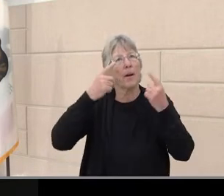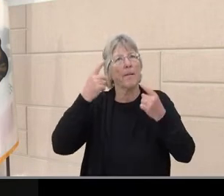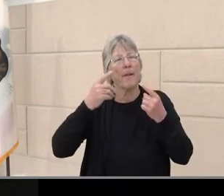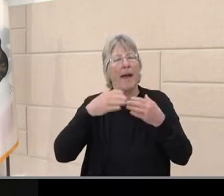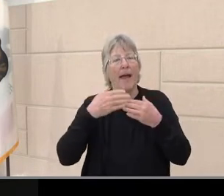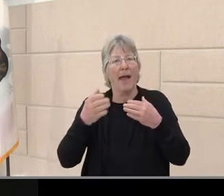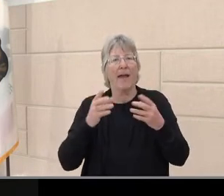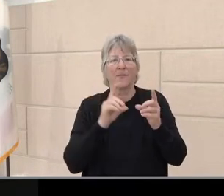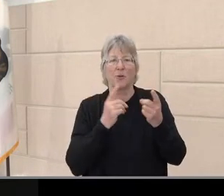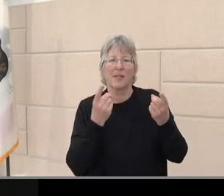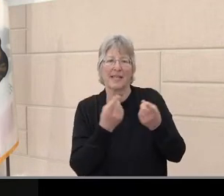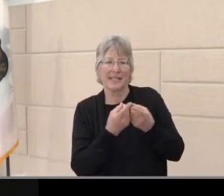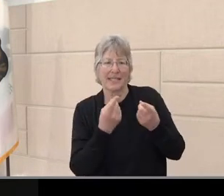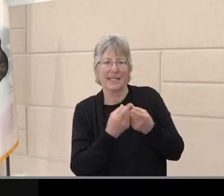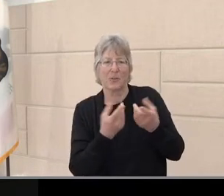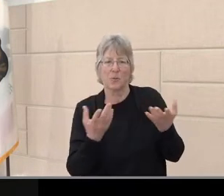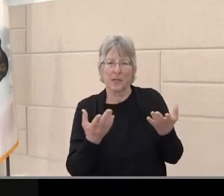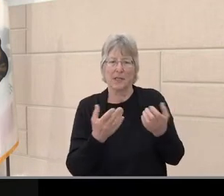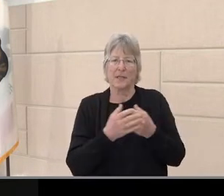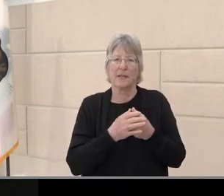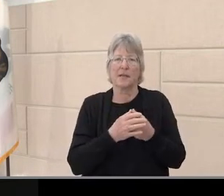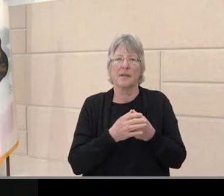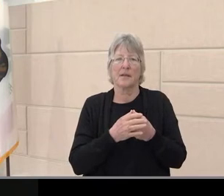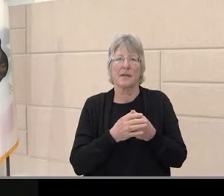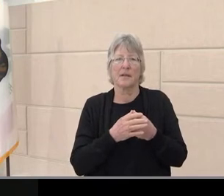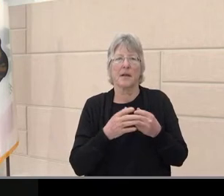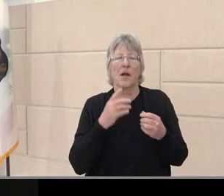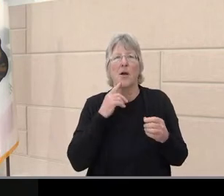ផ្នែកទាំងអស់ហ្នឹង